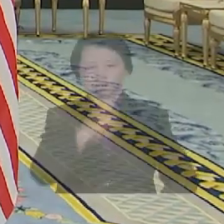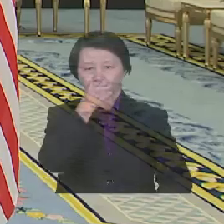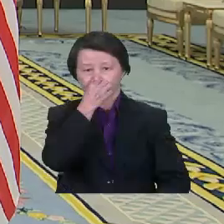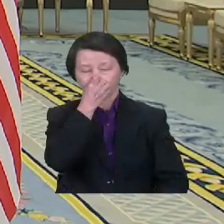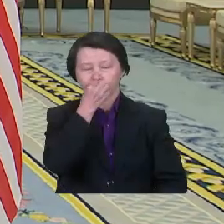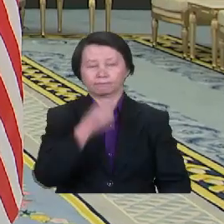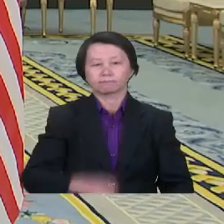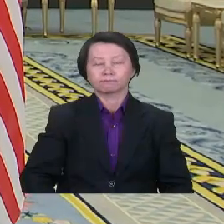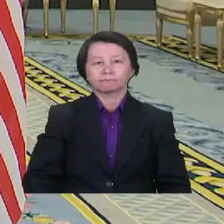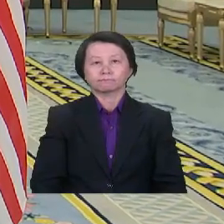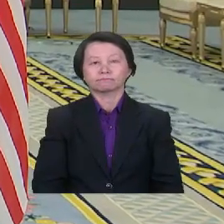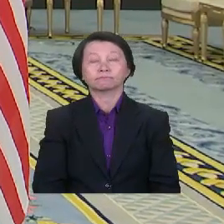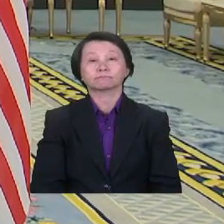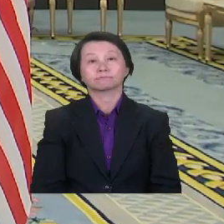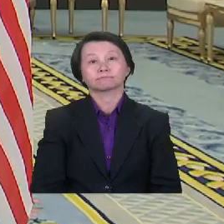alihi Wasi